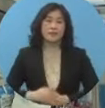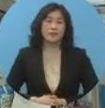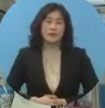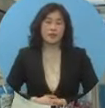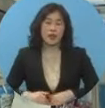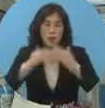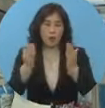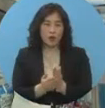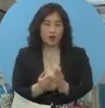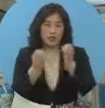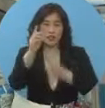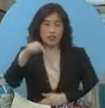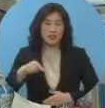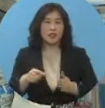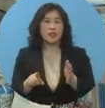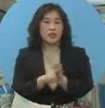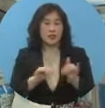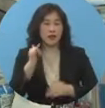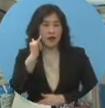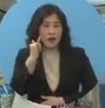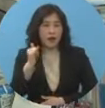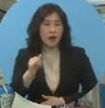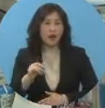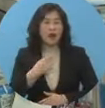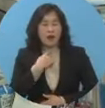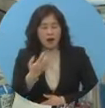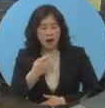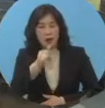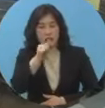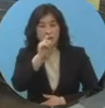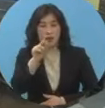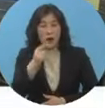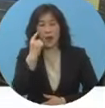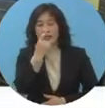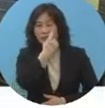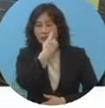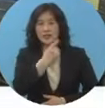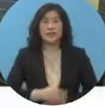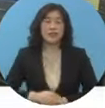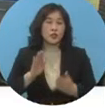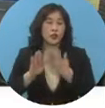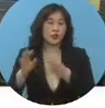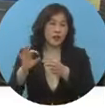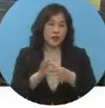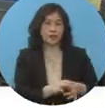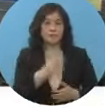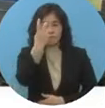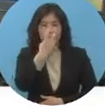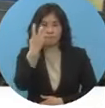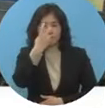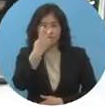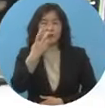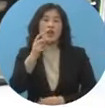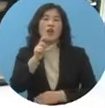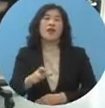모든 신천지 교인 에게 전화를 걸어 코로나 증상을 확인 하는 데 중점을 덮고 이후에도 지속적으로 모니터링과 점검을